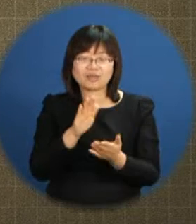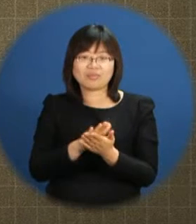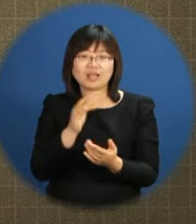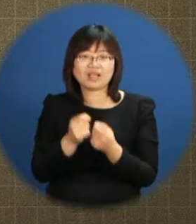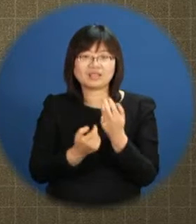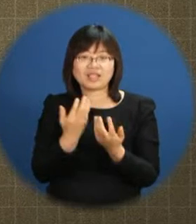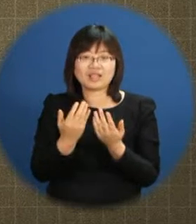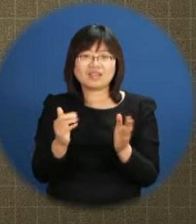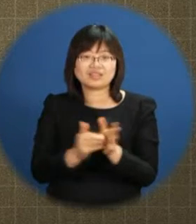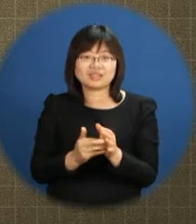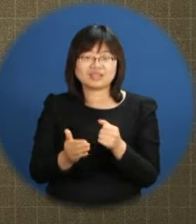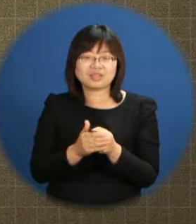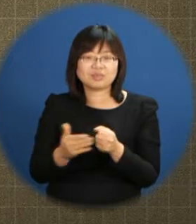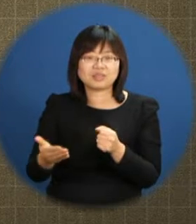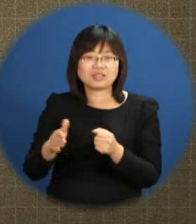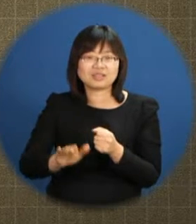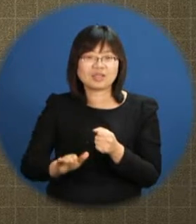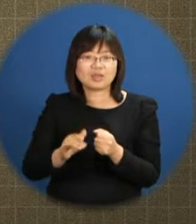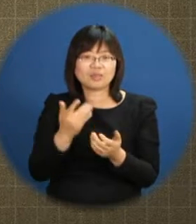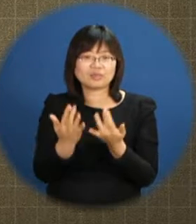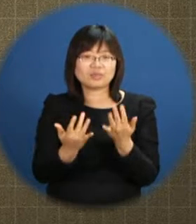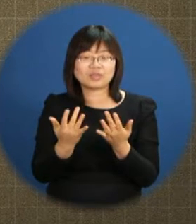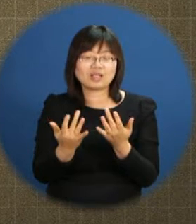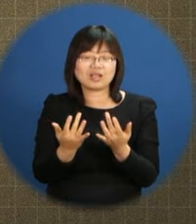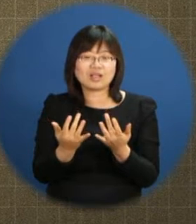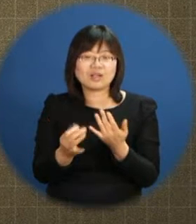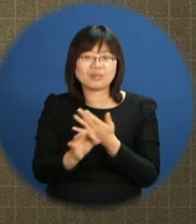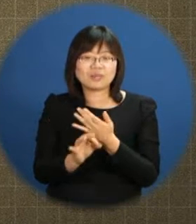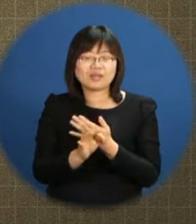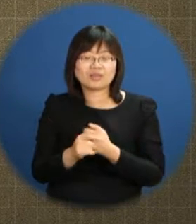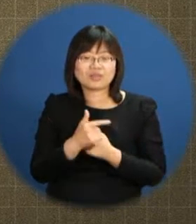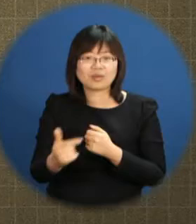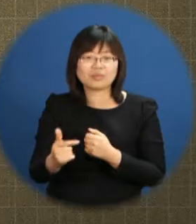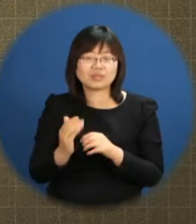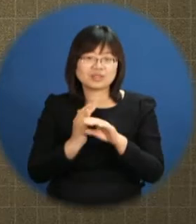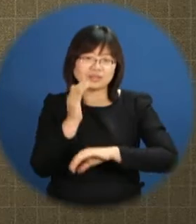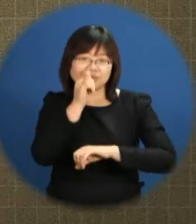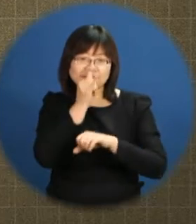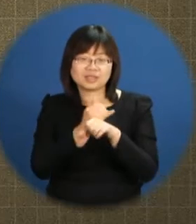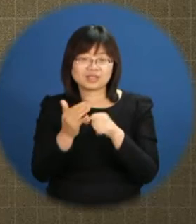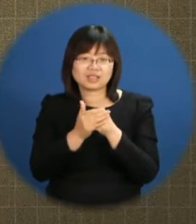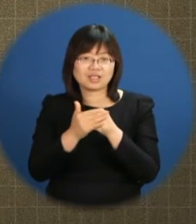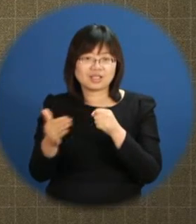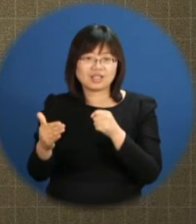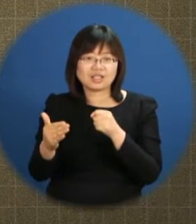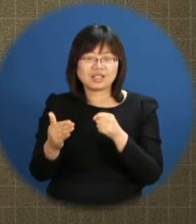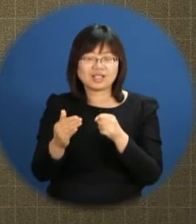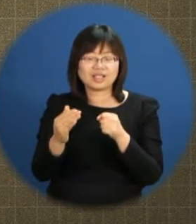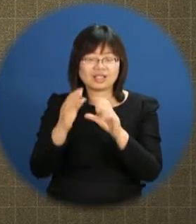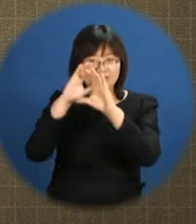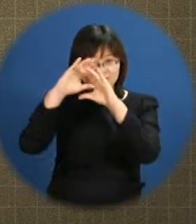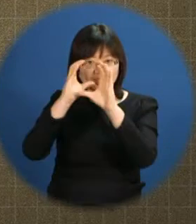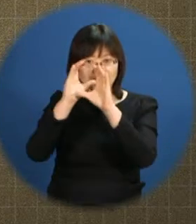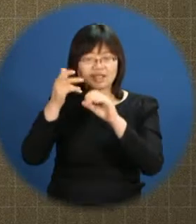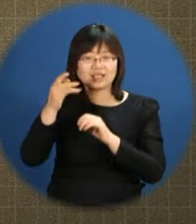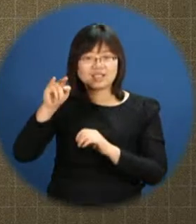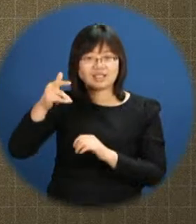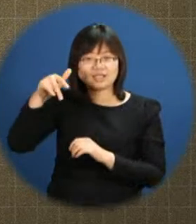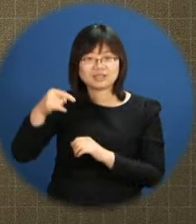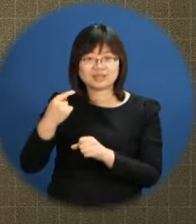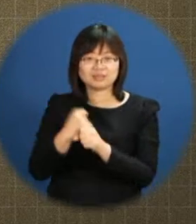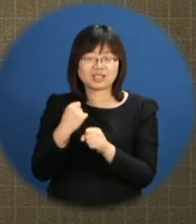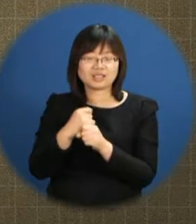화학자 라는것 근데 이 제품으로서 떼면 너무 좀 과학 5 그러니까 이만한 렌즈 내 갖고